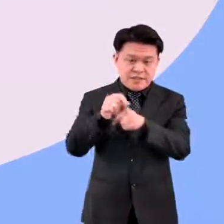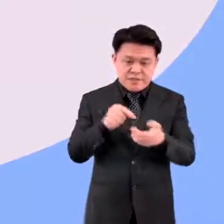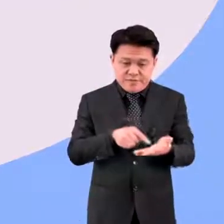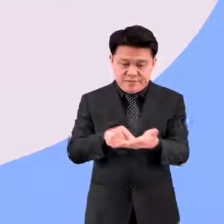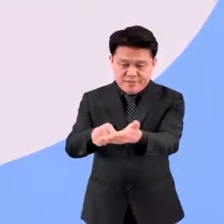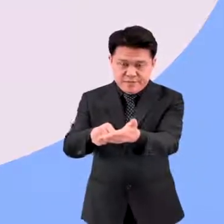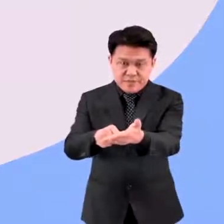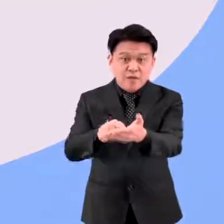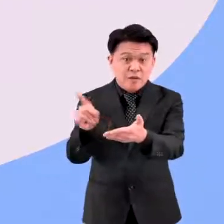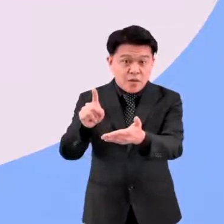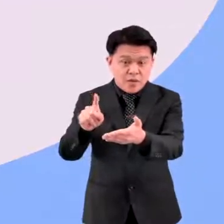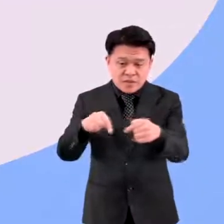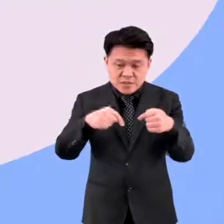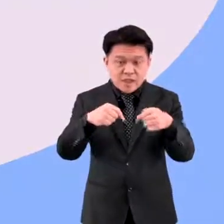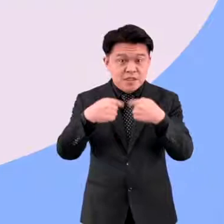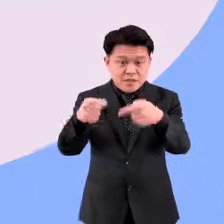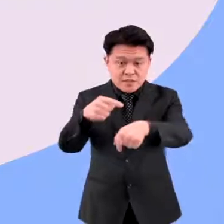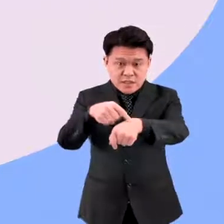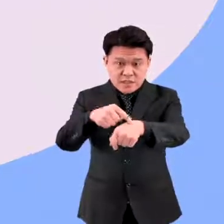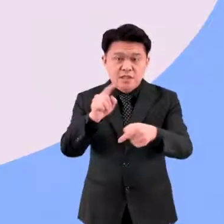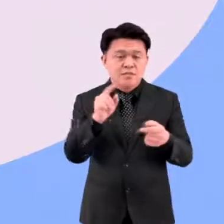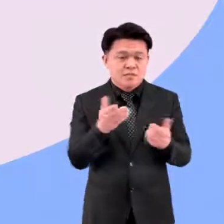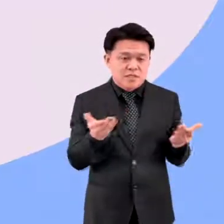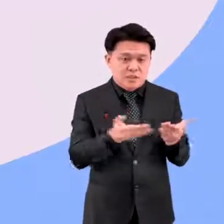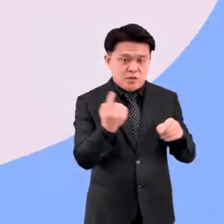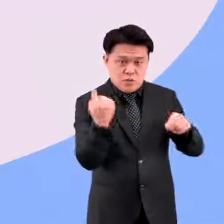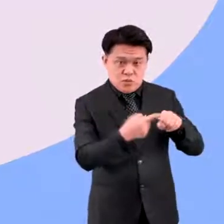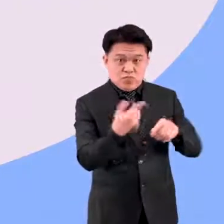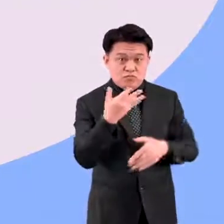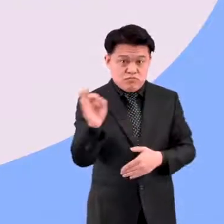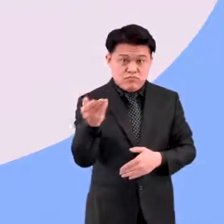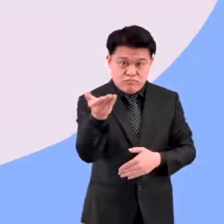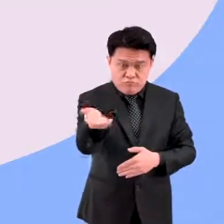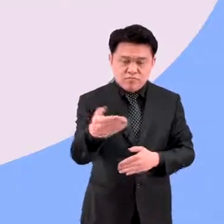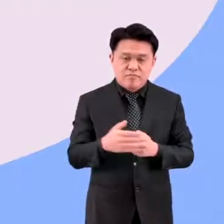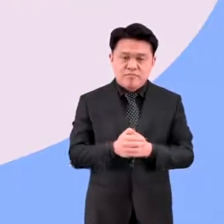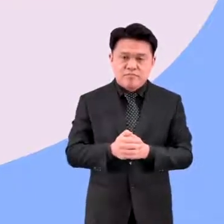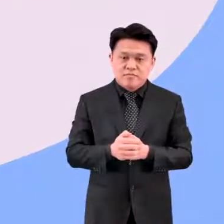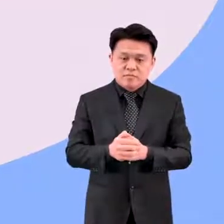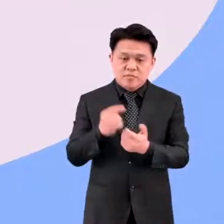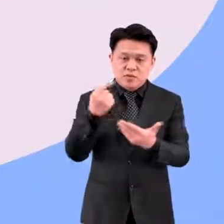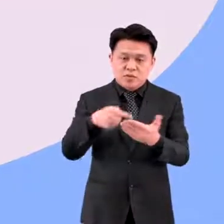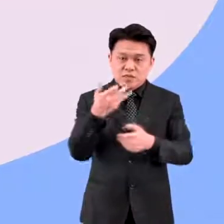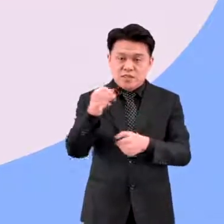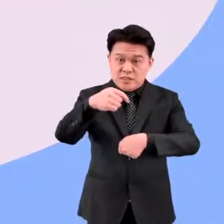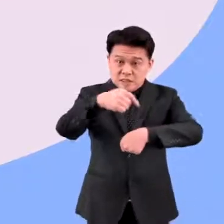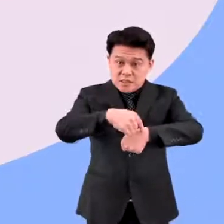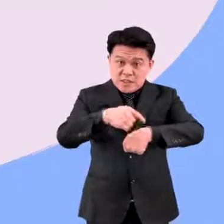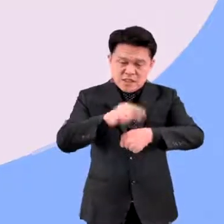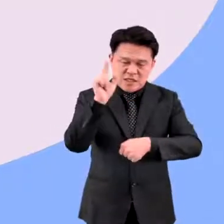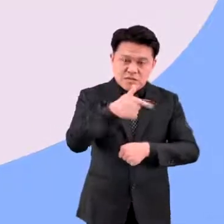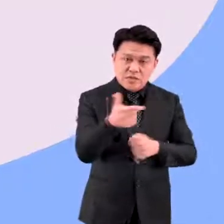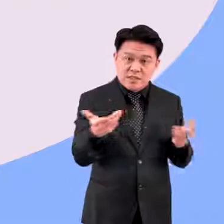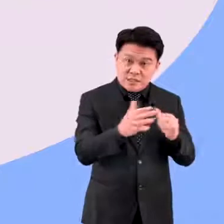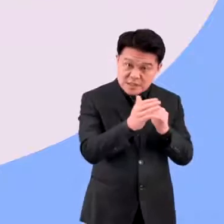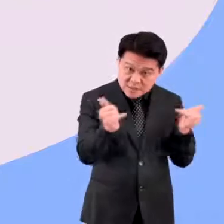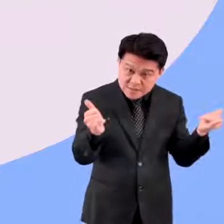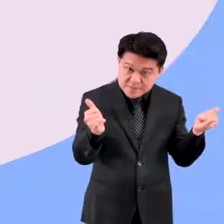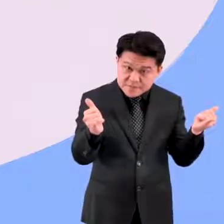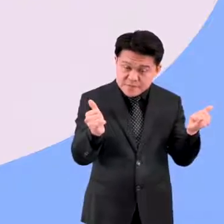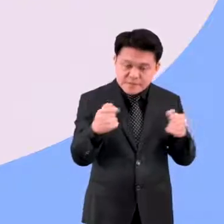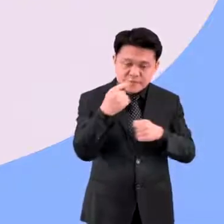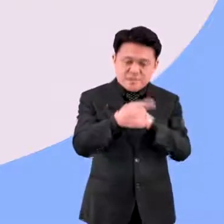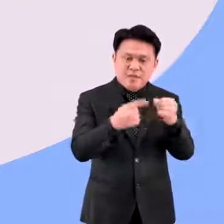직원에게 내면 참여한 시간 동안 일을 한 것으로 인정됩니다. 교육 인정 시간은 전일제로